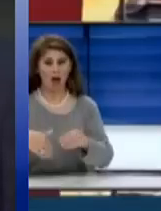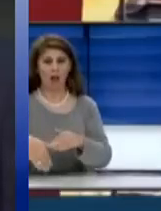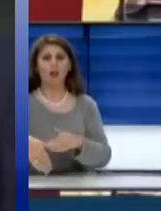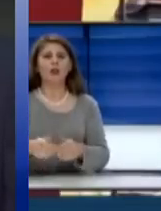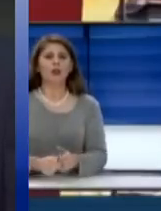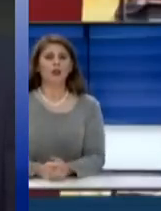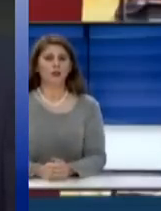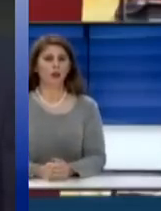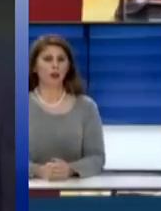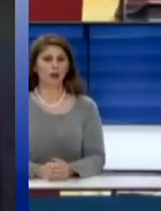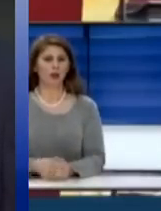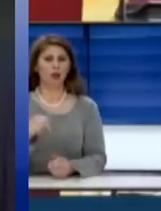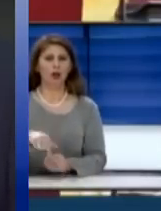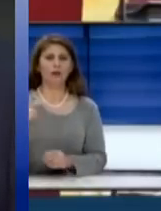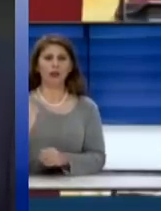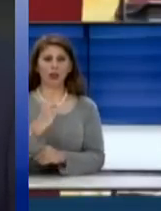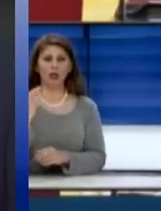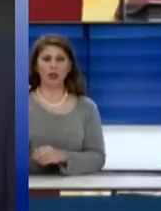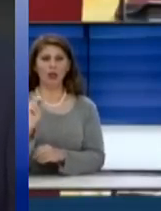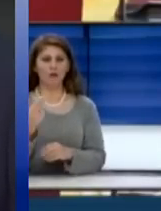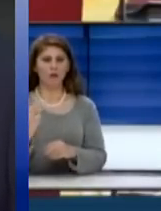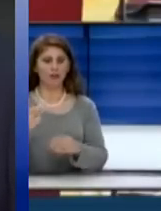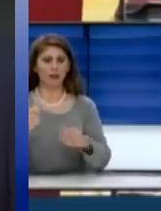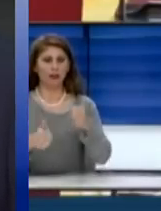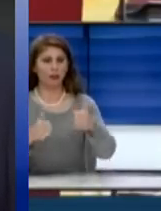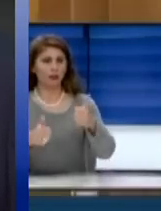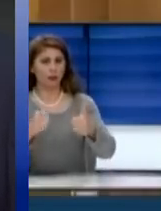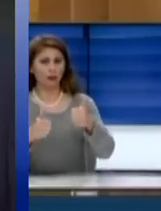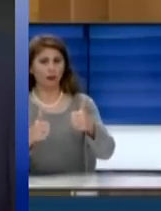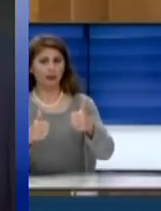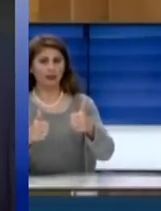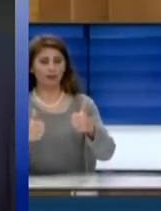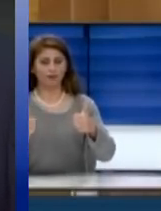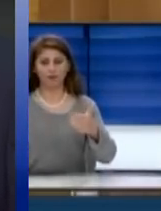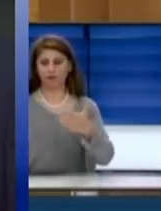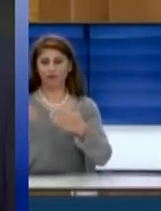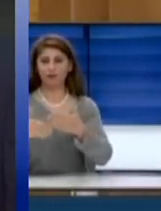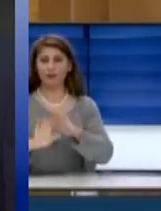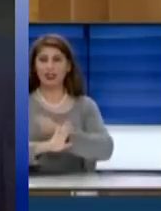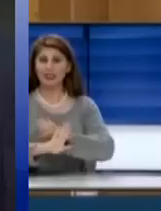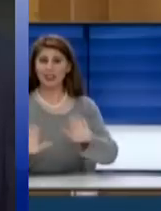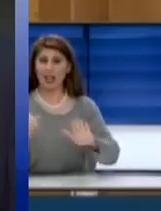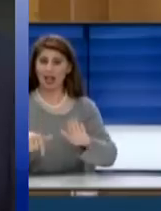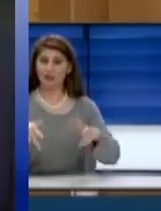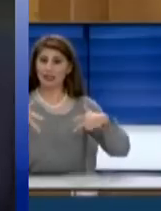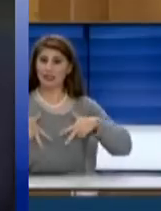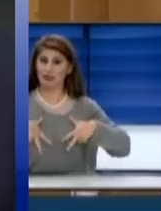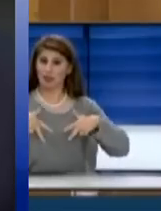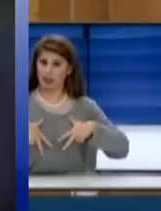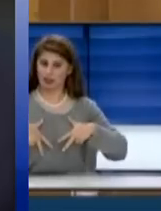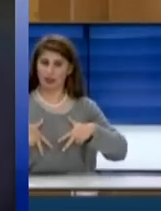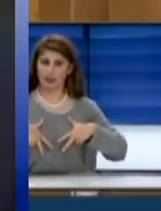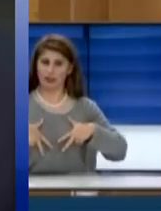αφορά οπωροκεπευτικά, αφορά κρεοπολία, αφορά ακόμη και ζαχαροπλαστεία, όπως είπε ο Πρωθυπουργός. Το μέτρο, Γιάννη, θα ξεκινήσει να ισχύει από